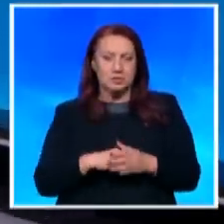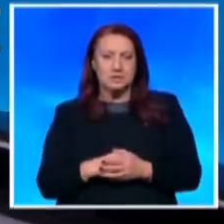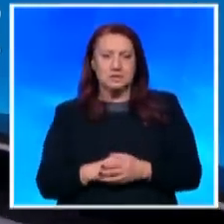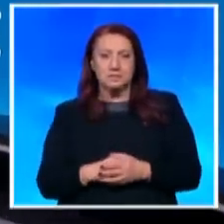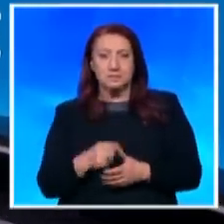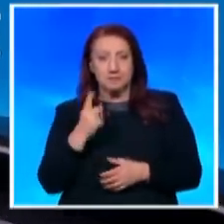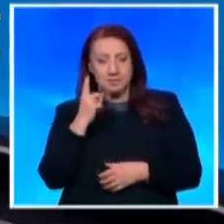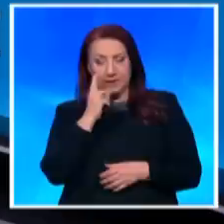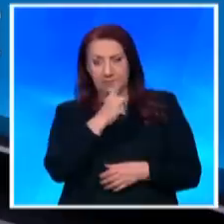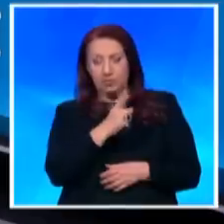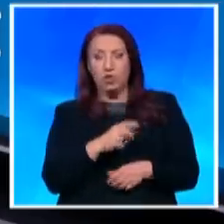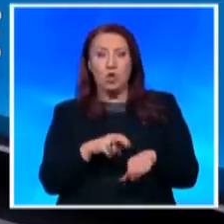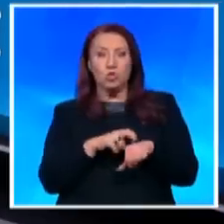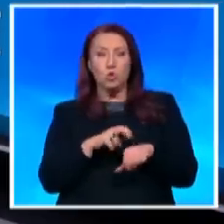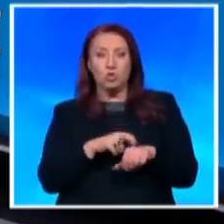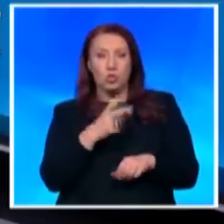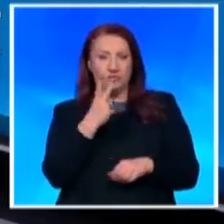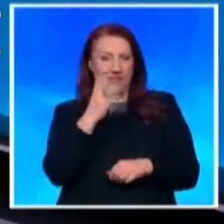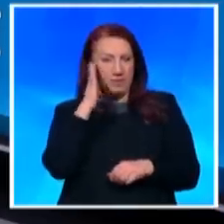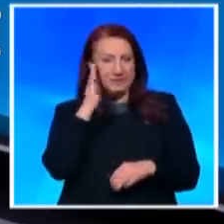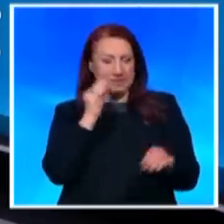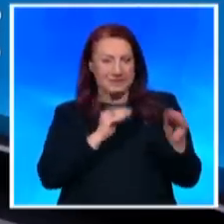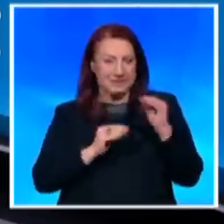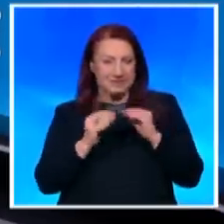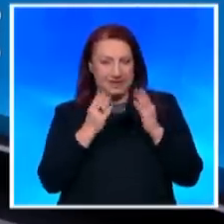към Дондуков 2 и Десислава Ризова Деси.